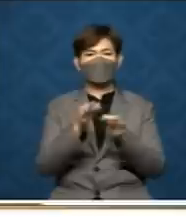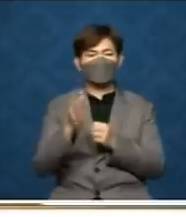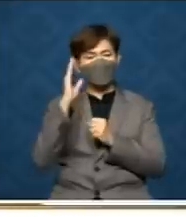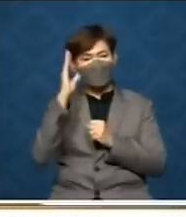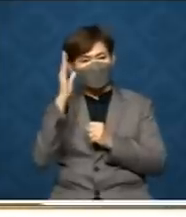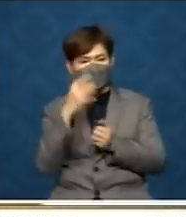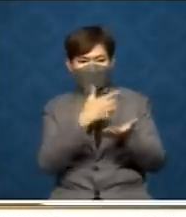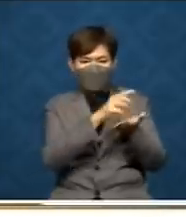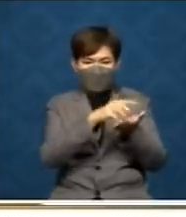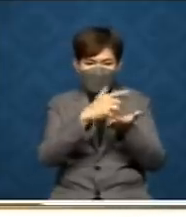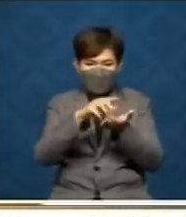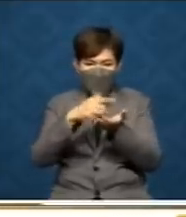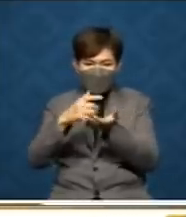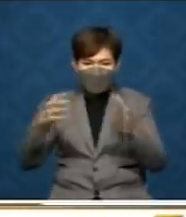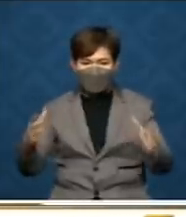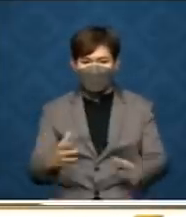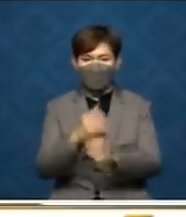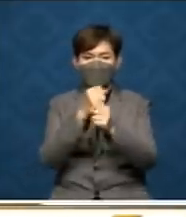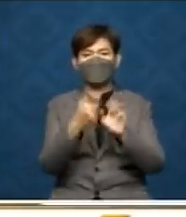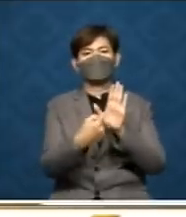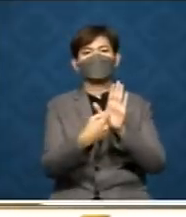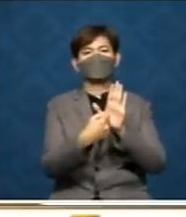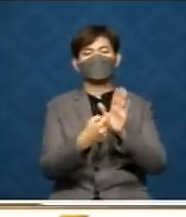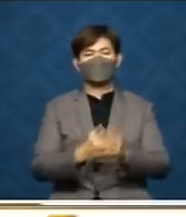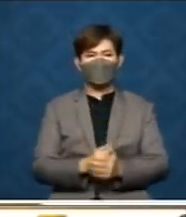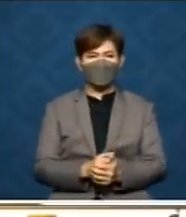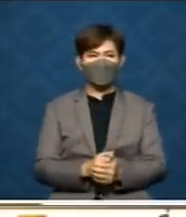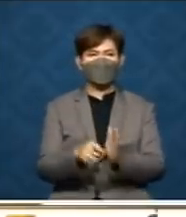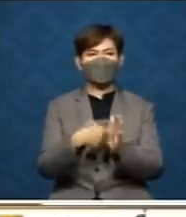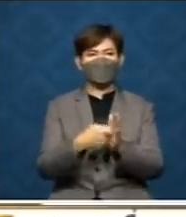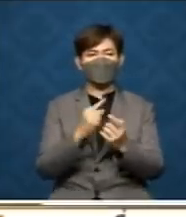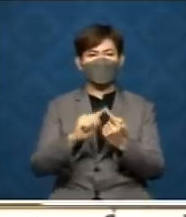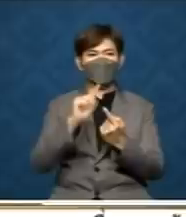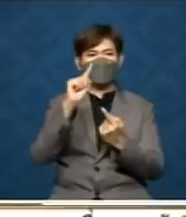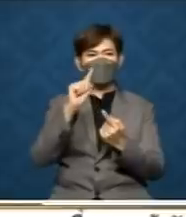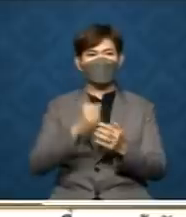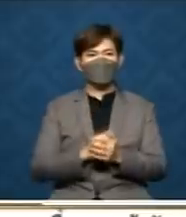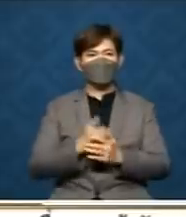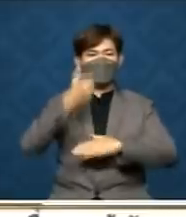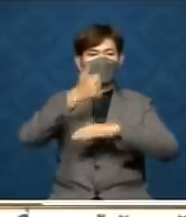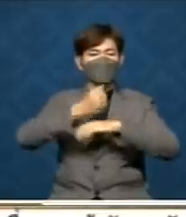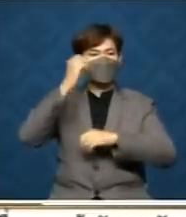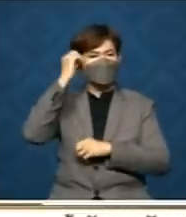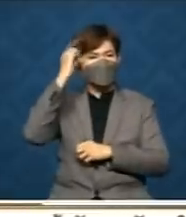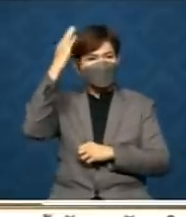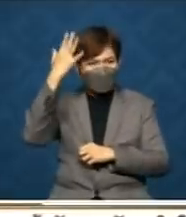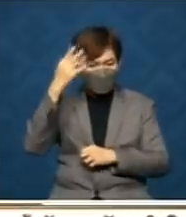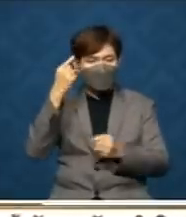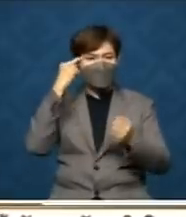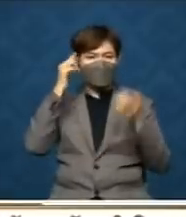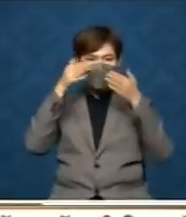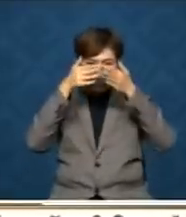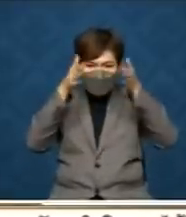ซีรีย์ซีรีย์ก็มาต่อเป็นจิ๊กซอเป็น Storyก็คืออย่างนี้ครับเหตุที่ 1ก็ตายเพราะผู้นำไร้ภูมิปัญญาไร้วิสัย